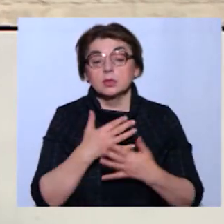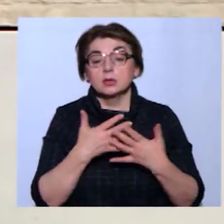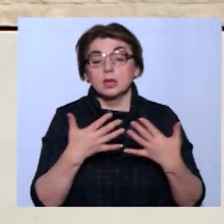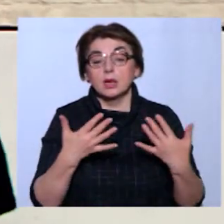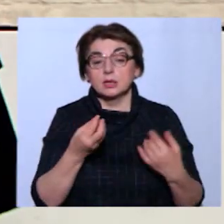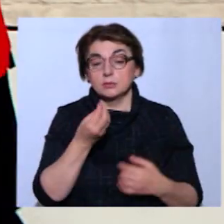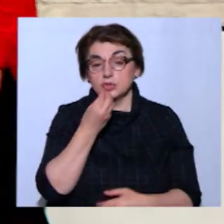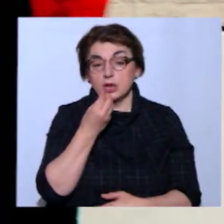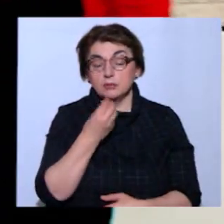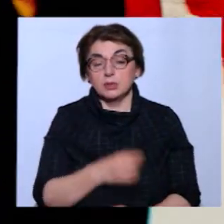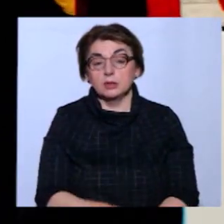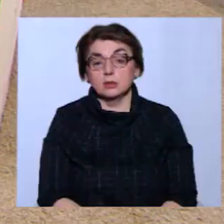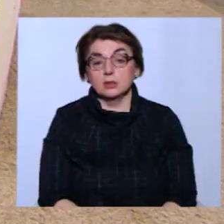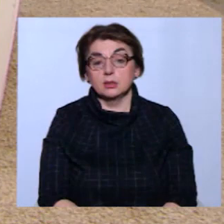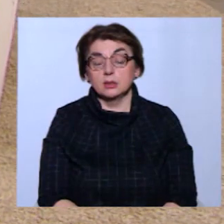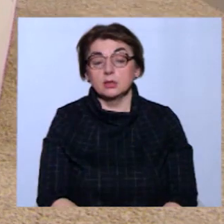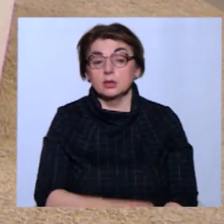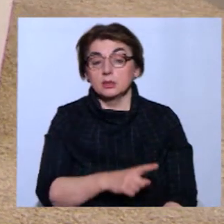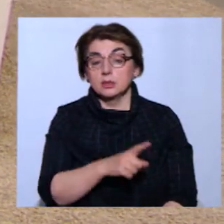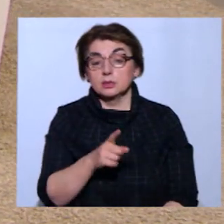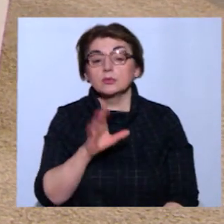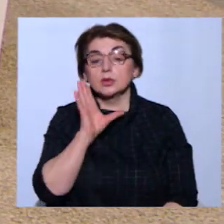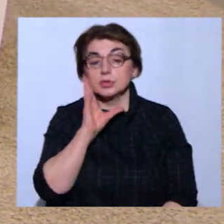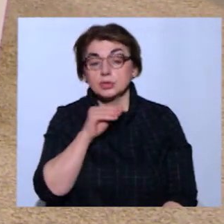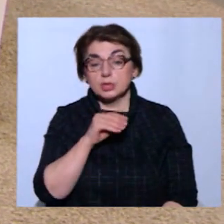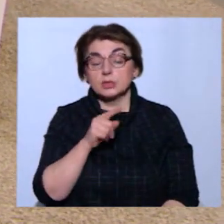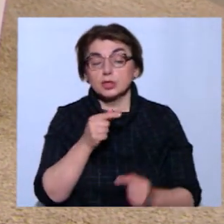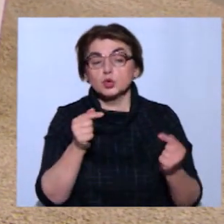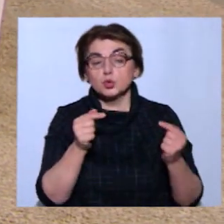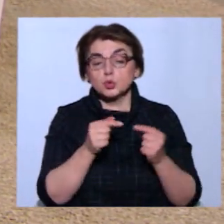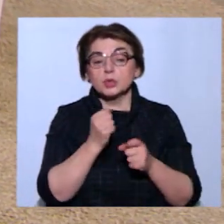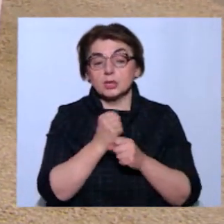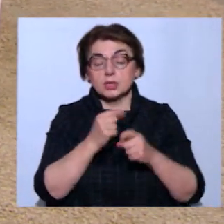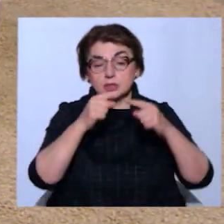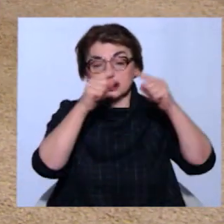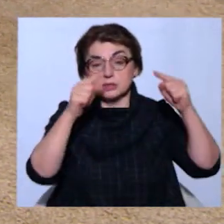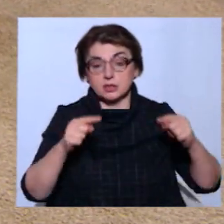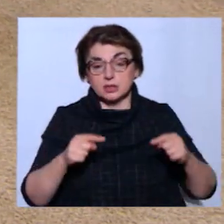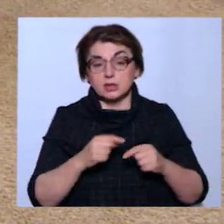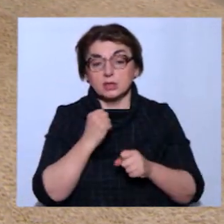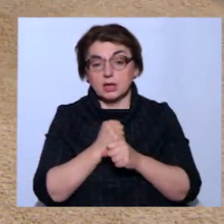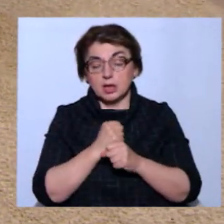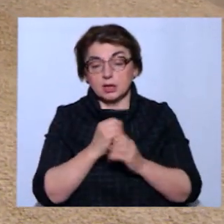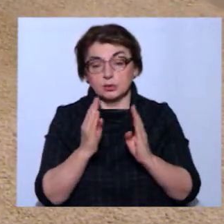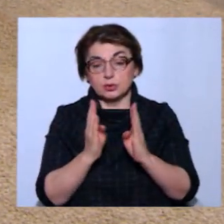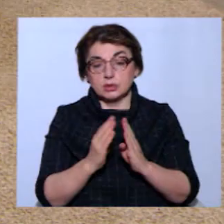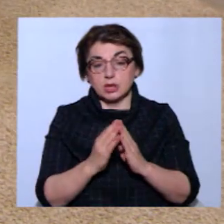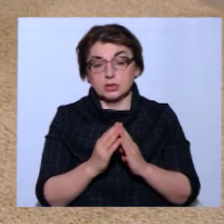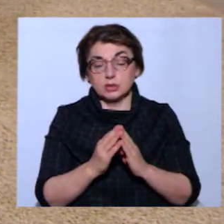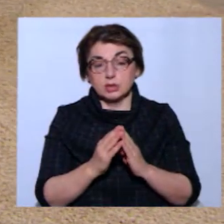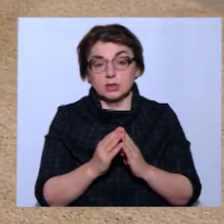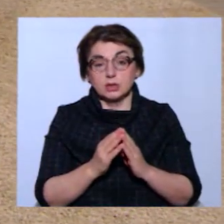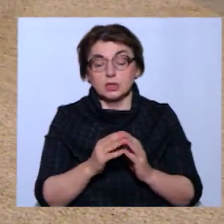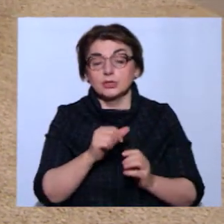ნაირმჭამელი. თქვენ შეგიძლიათ ასეთი ცხრილი გააკეთოთ სახლში. თქვენ